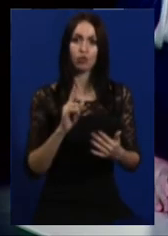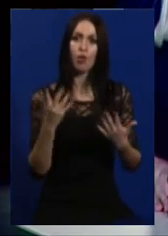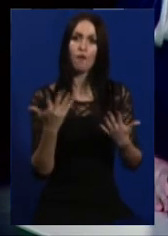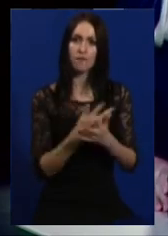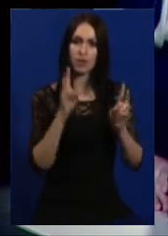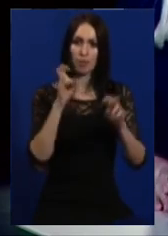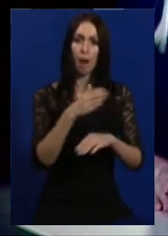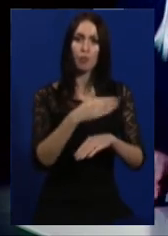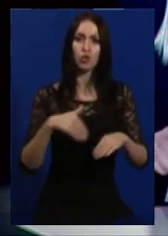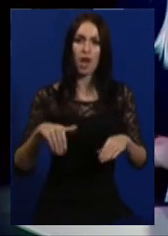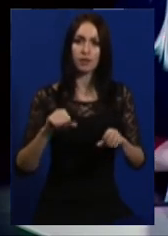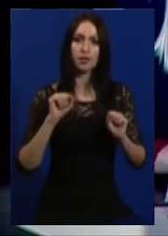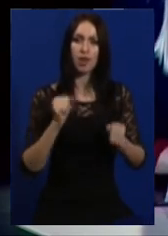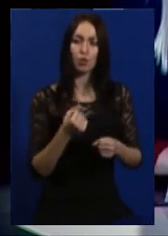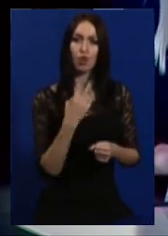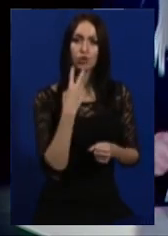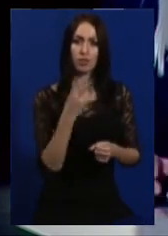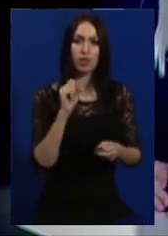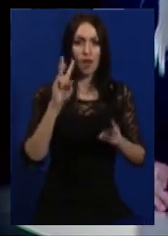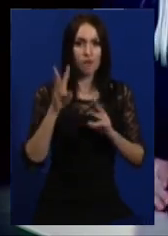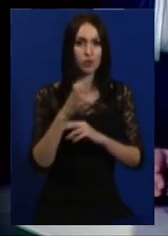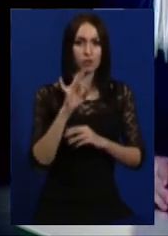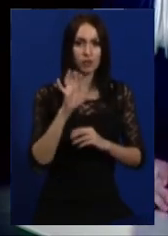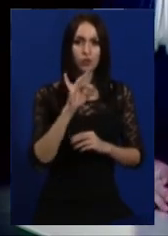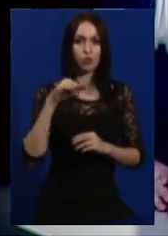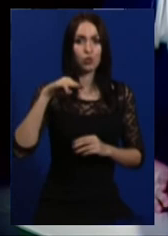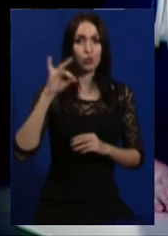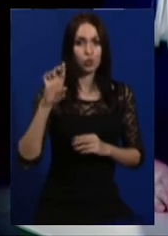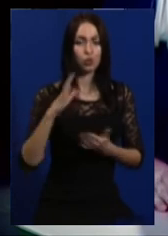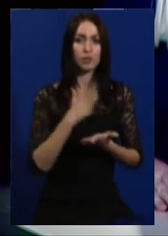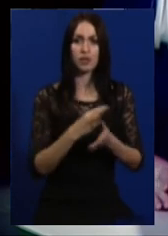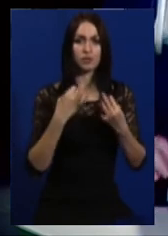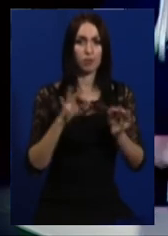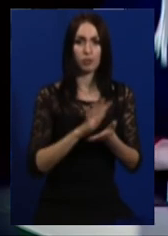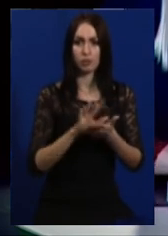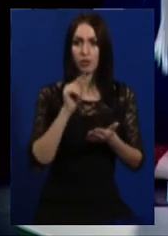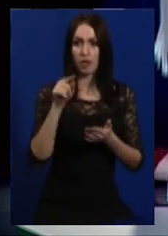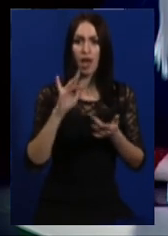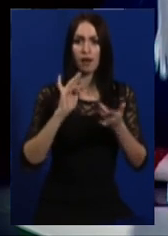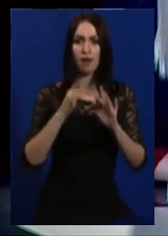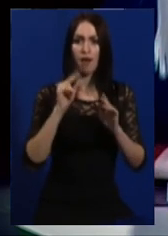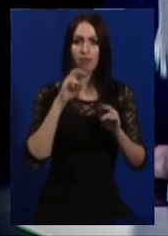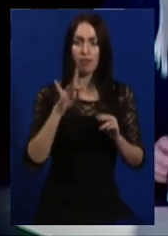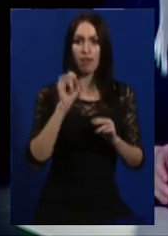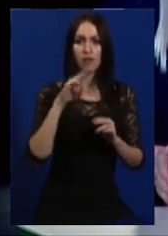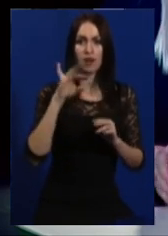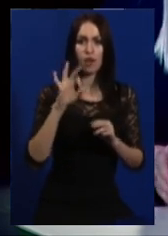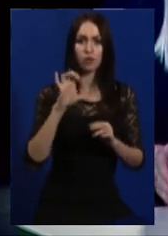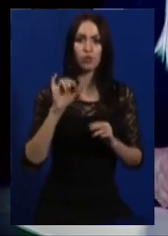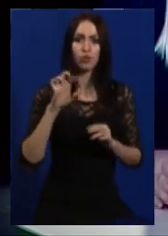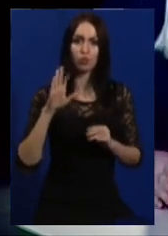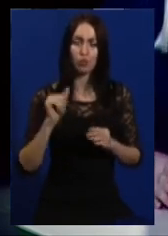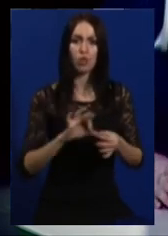ампутации можно поддавайтесь на видеосервиса youtube винья уверенному доступе на канале радио свобода деталь ниши пуст